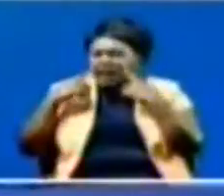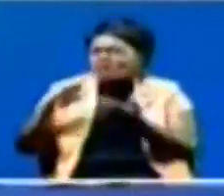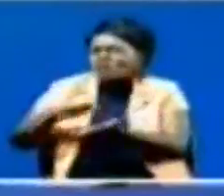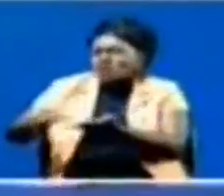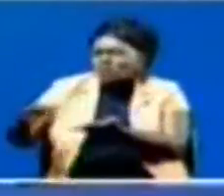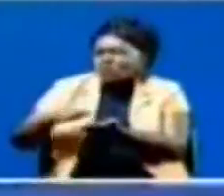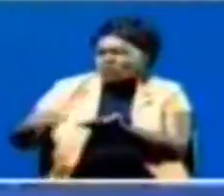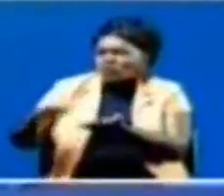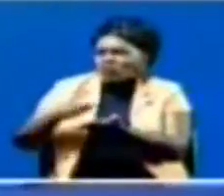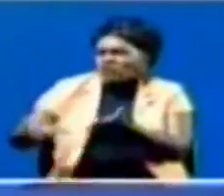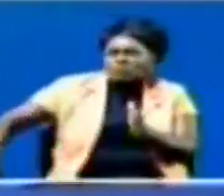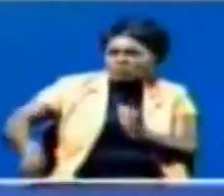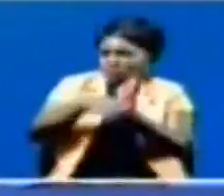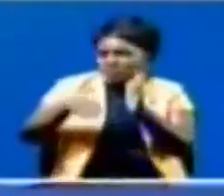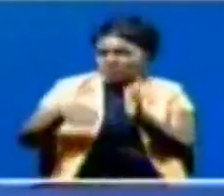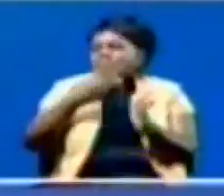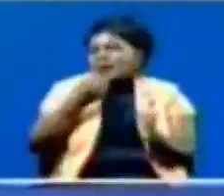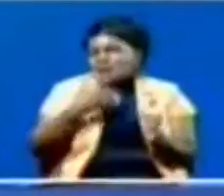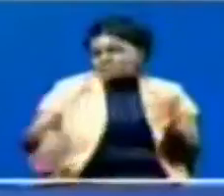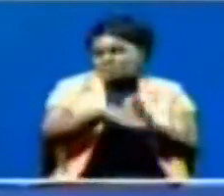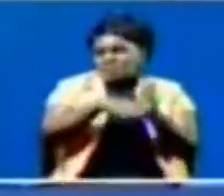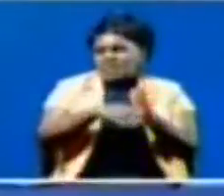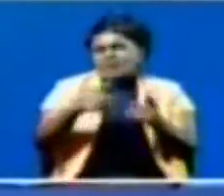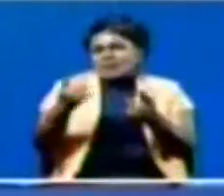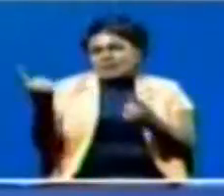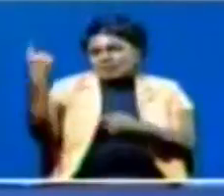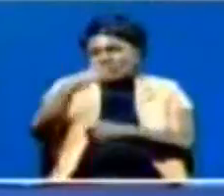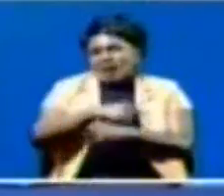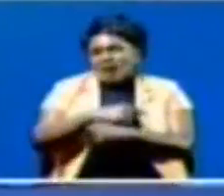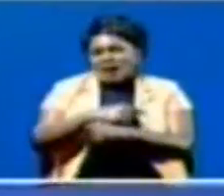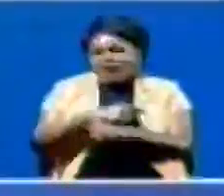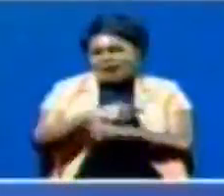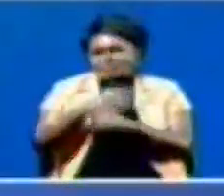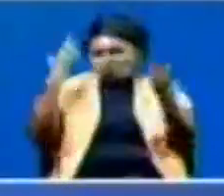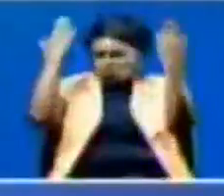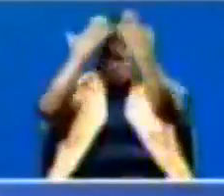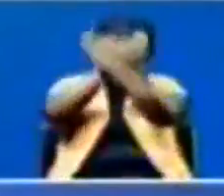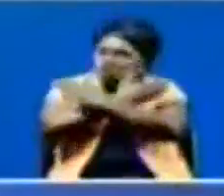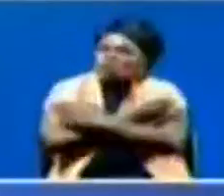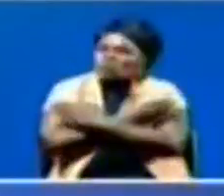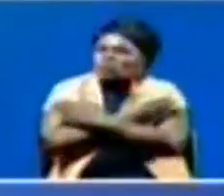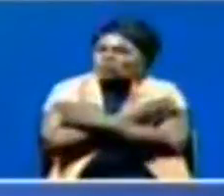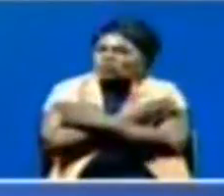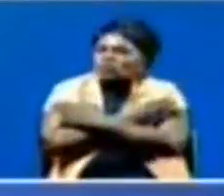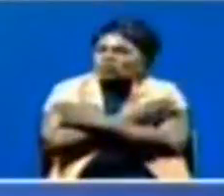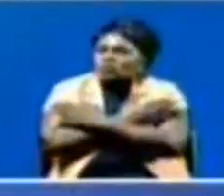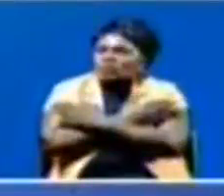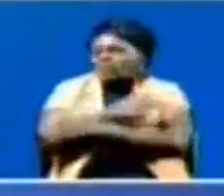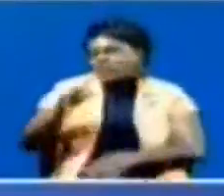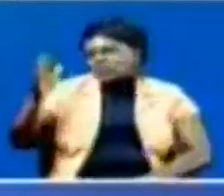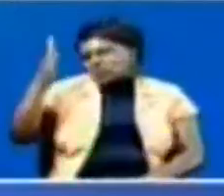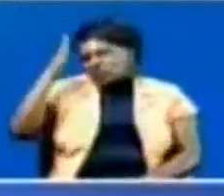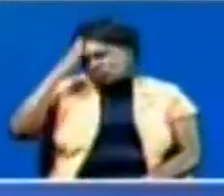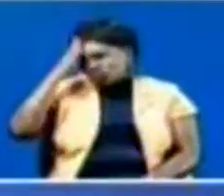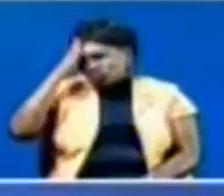mshika trosa shakupiga teke shatoka kisha haja sana naweza usiku hiyo ni sawa kweli wewe babu kuna wajua